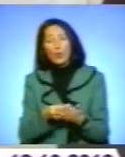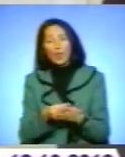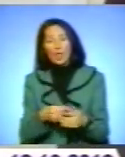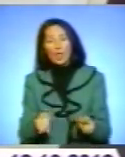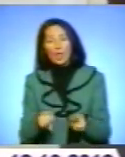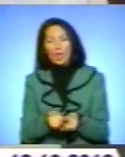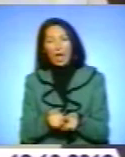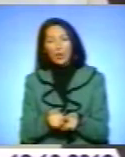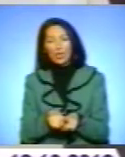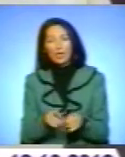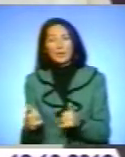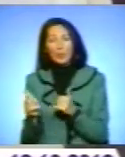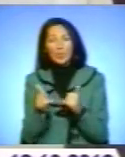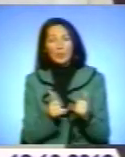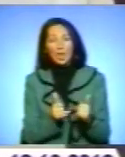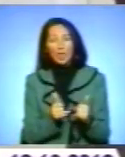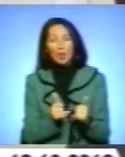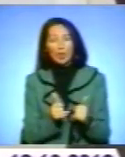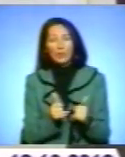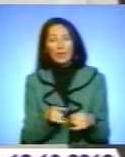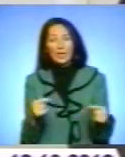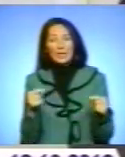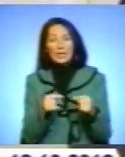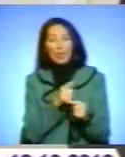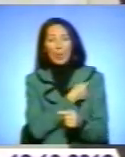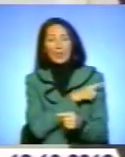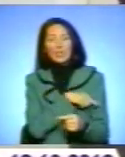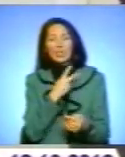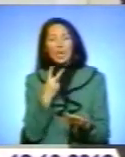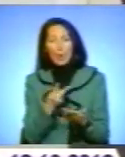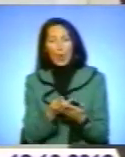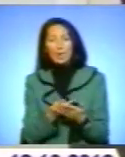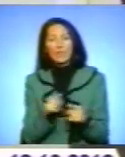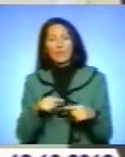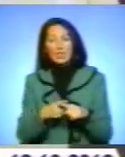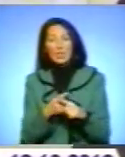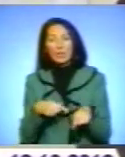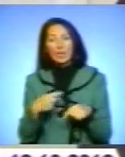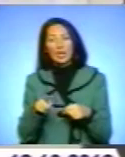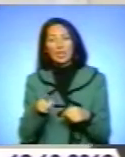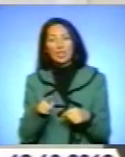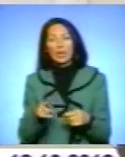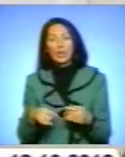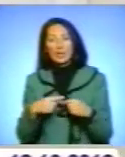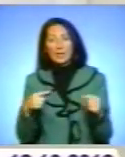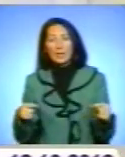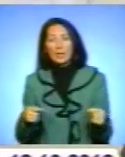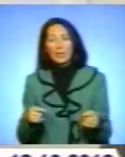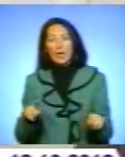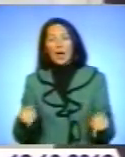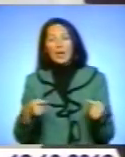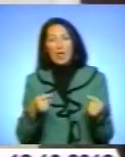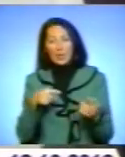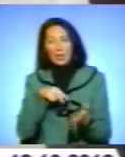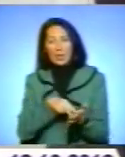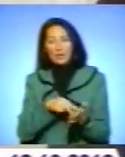Також забезпечено, згідно медичних показів, технічними та іншими засобами реабілітації 1233 інваліда